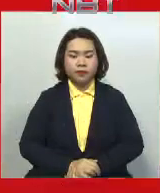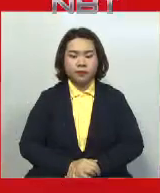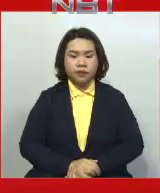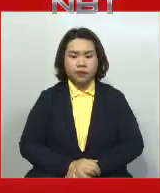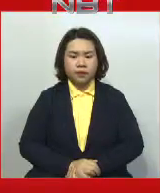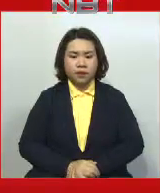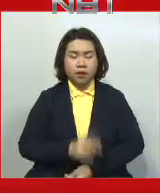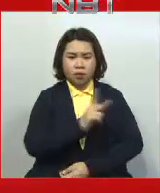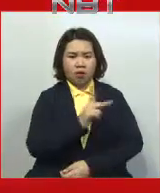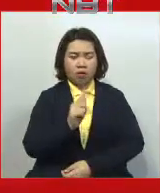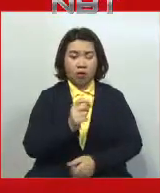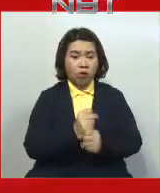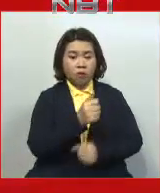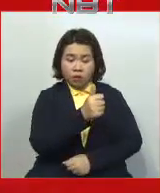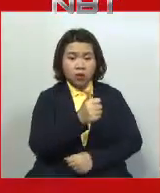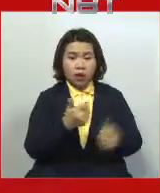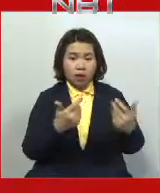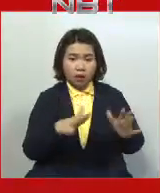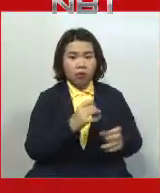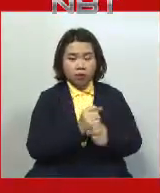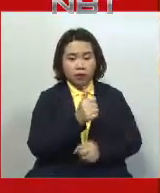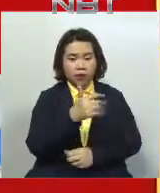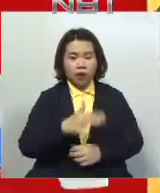กกต.ก็ทำดีอยู่แล้วเนี่ย